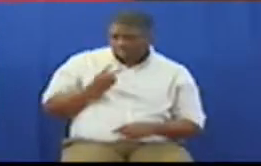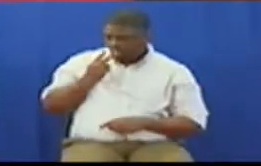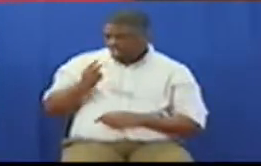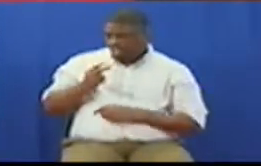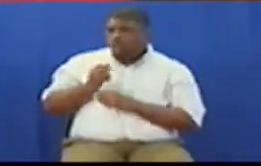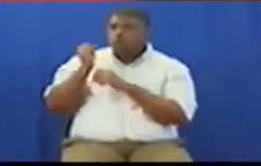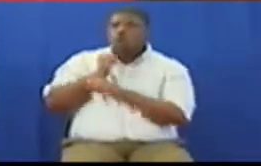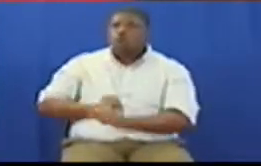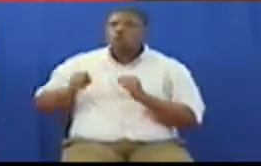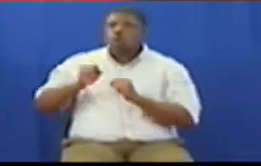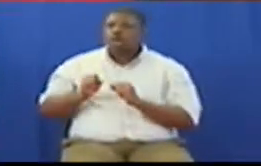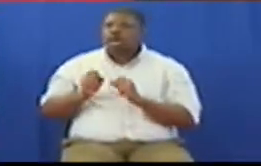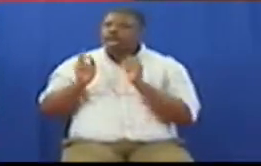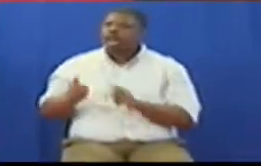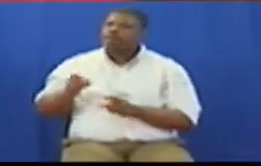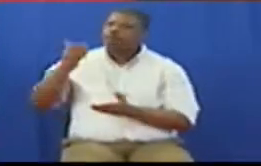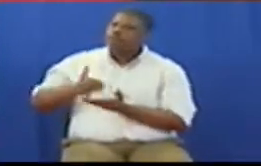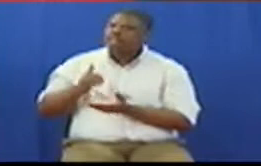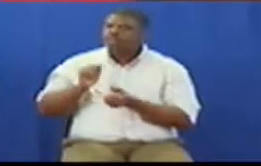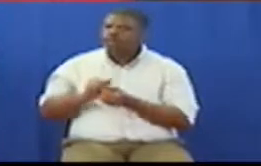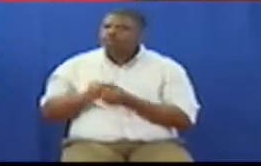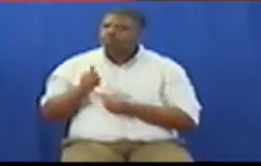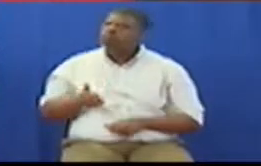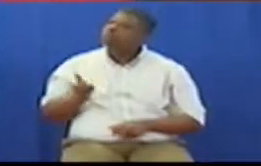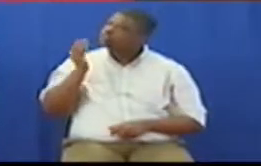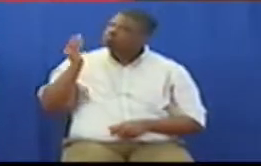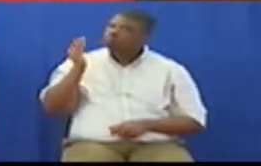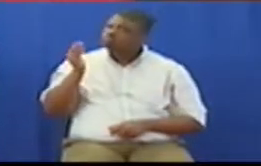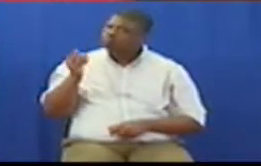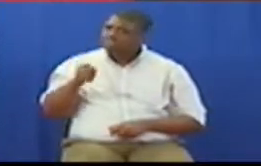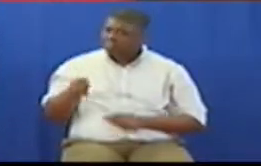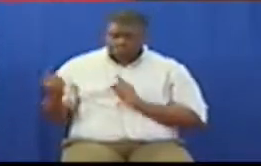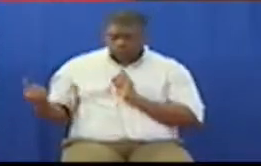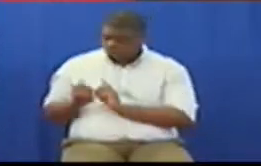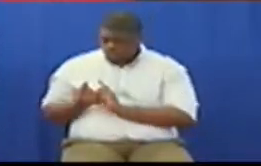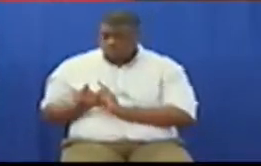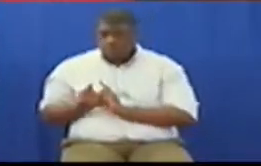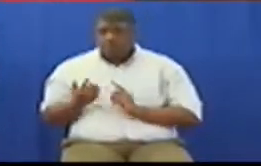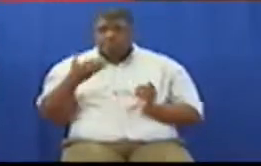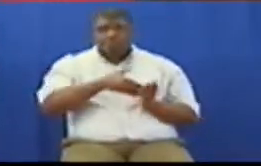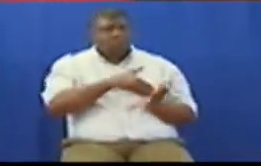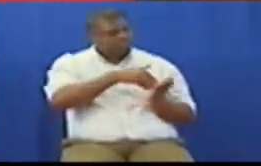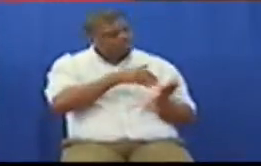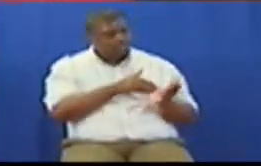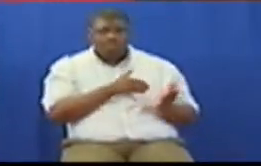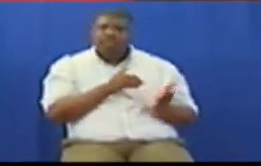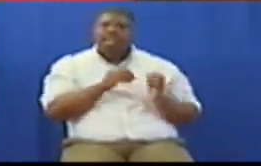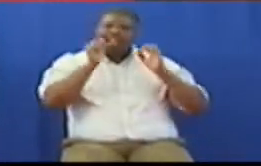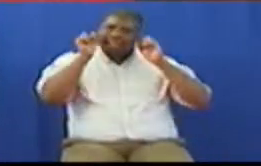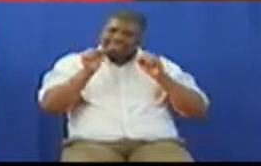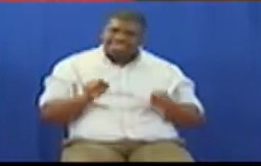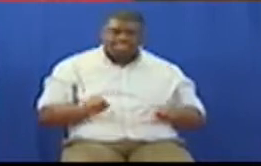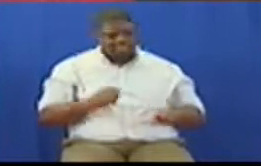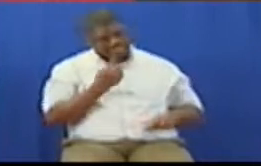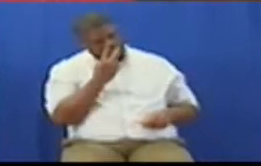kujihami. Kwa hiyo kama kweli mambo Mwenyezi Mungu asipopisha dude hili likatupisha mbali tukafikia pale walipofika, ni lazima